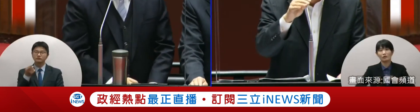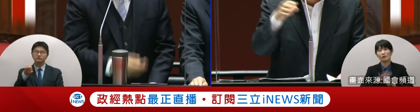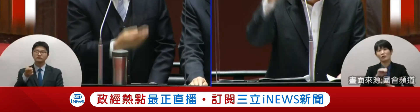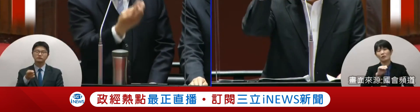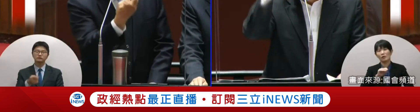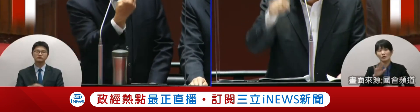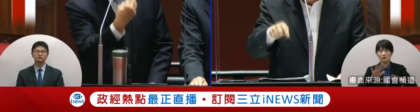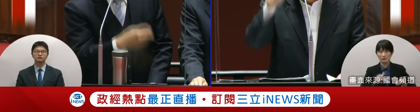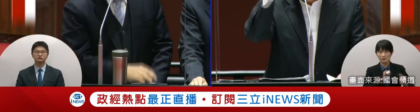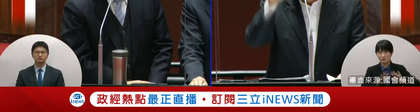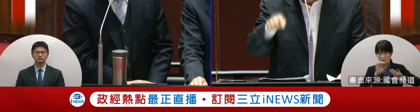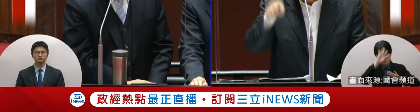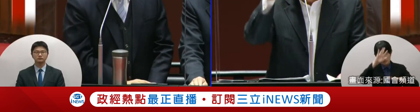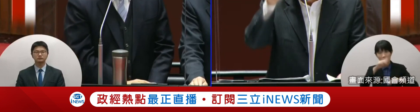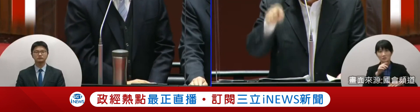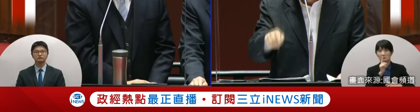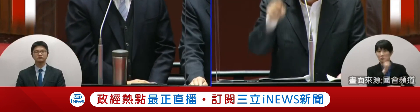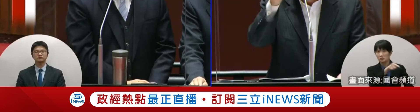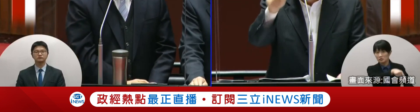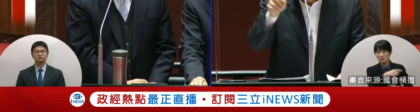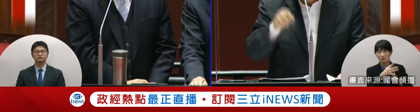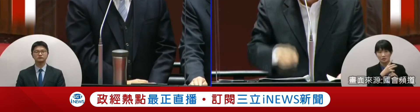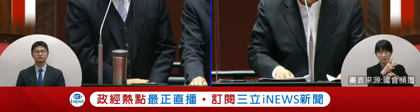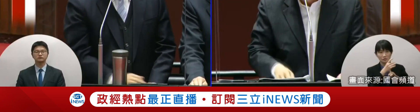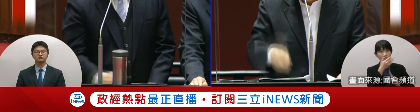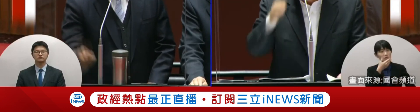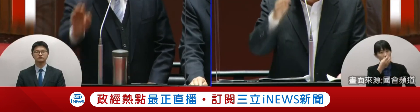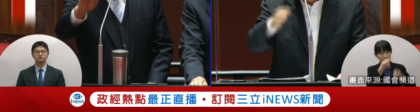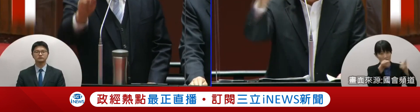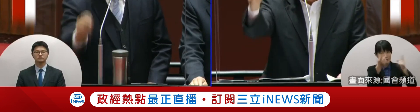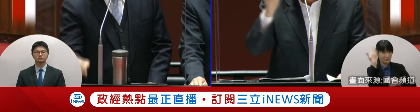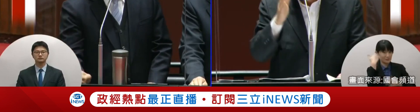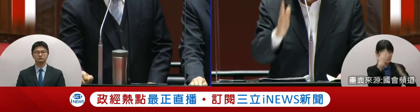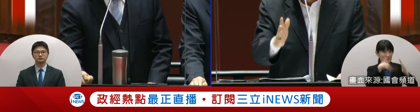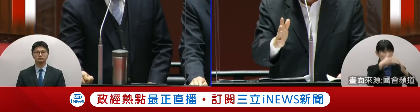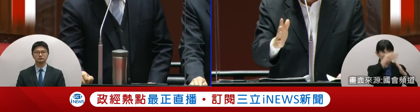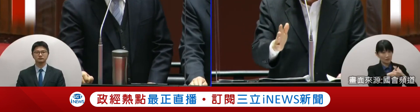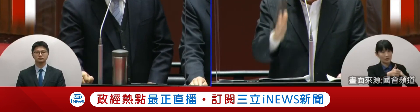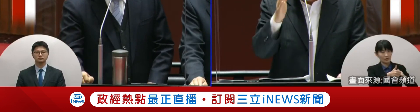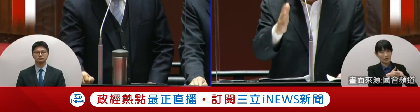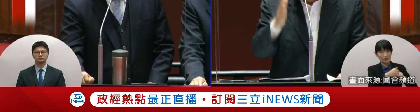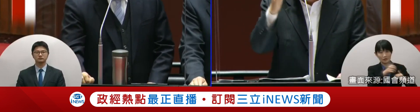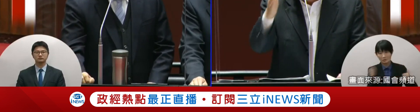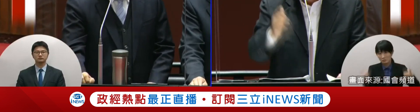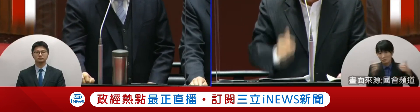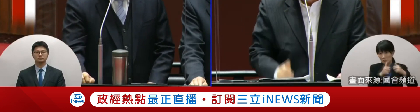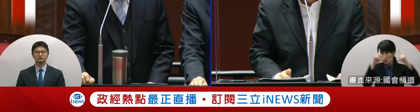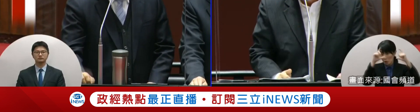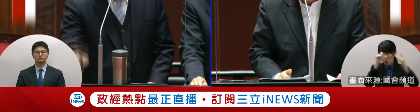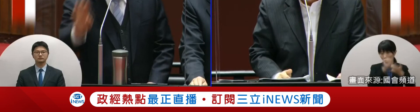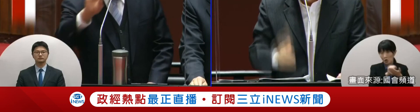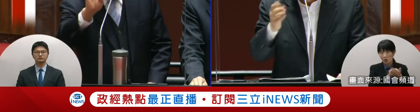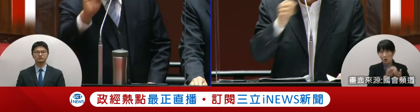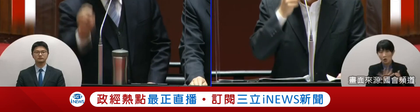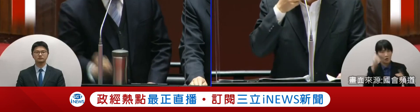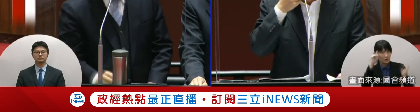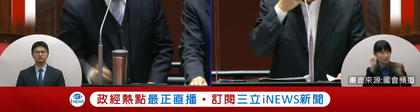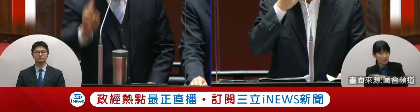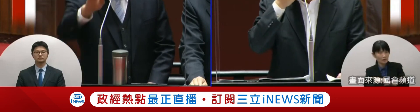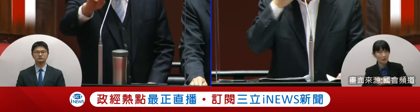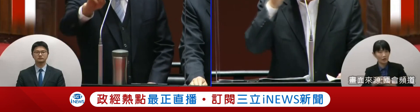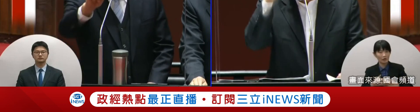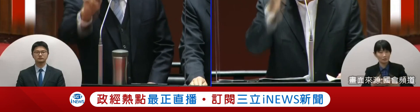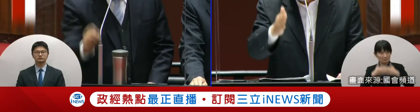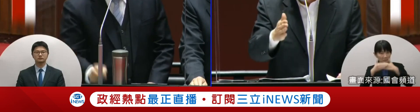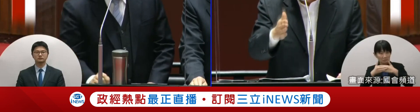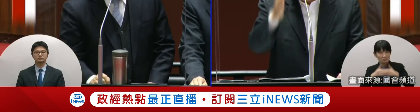党指控新竹清华大学的前校长，因为跟他拍了照，表示他被渗透、被抹红，